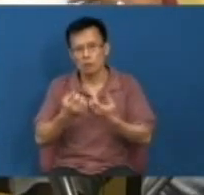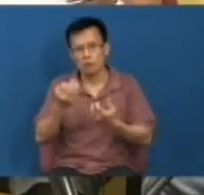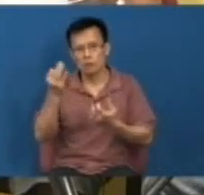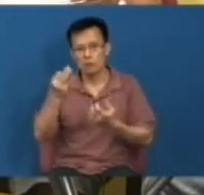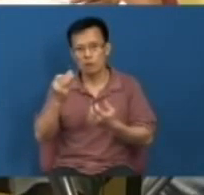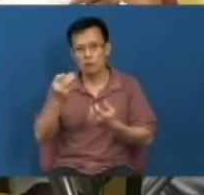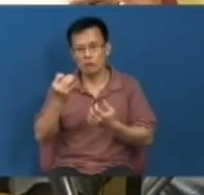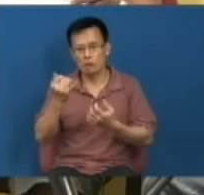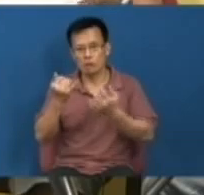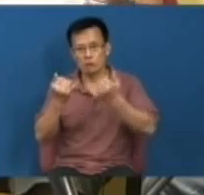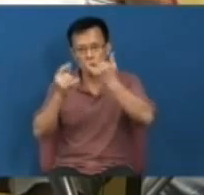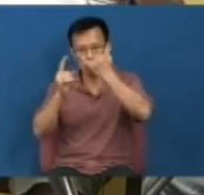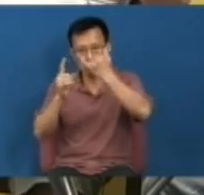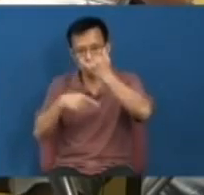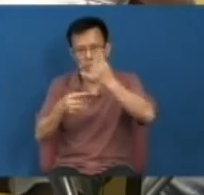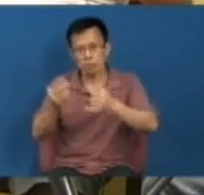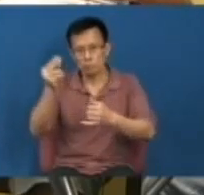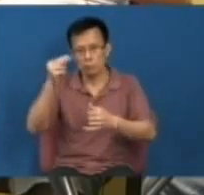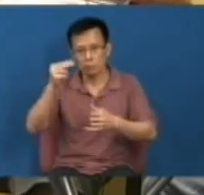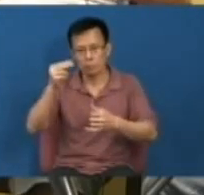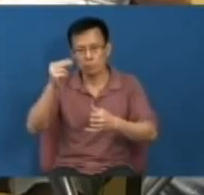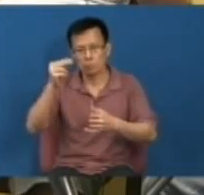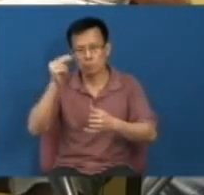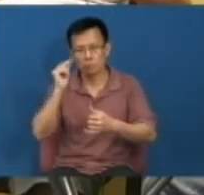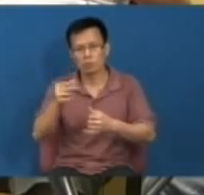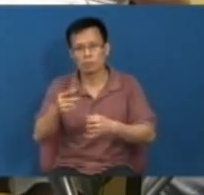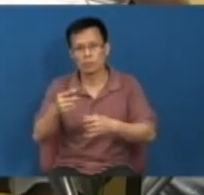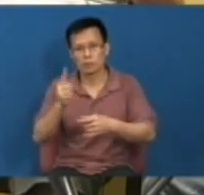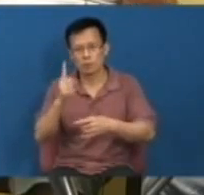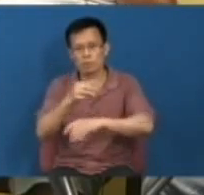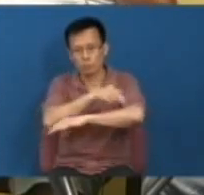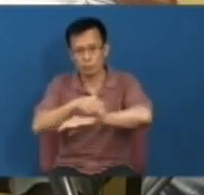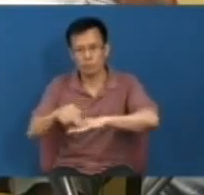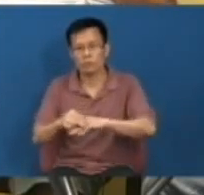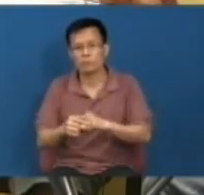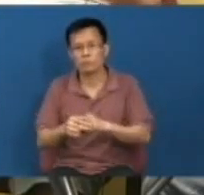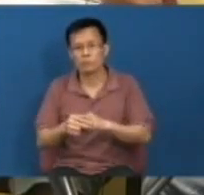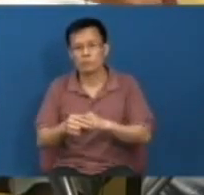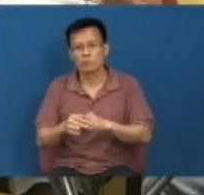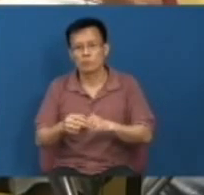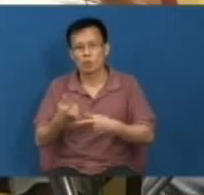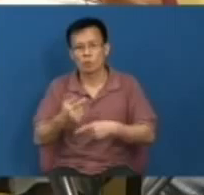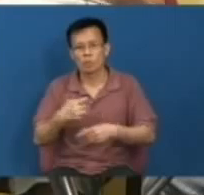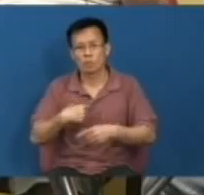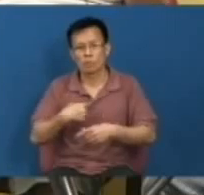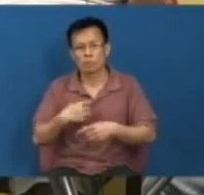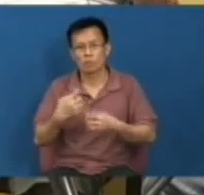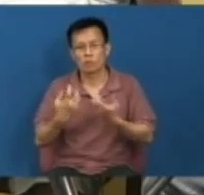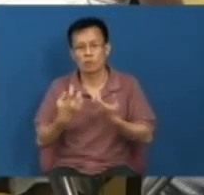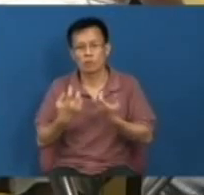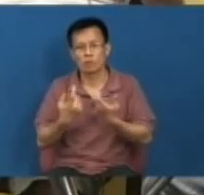個測量師做咗咧，就係用七年嘅樓評估，就係8,900元一尺。係， 哇！ 八